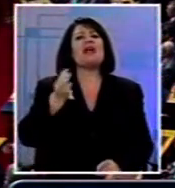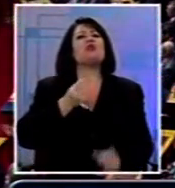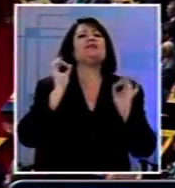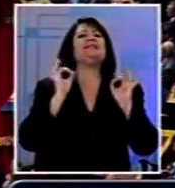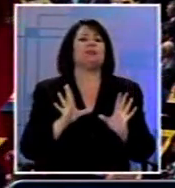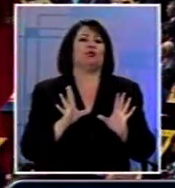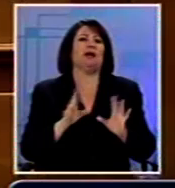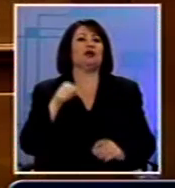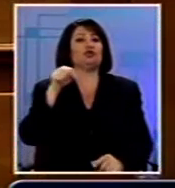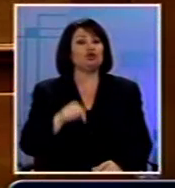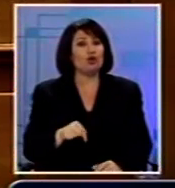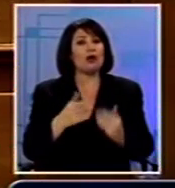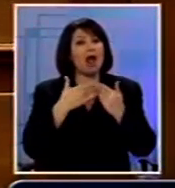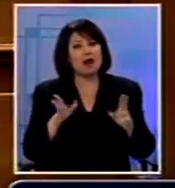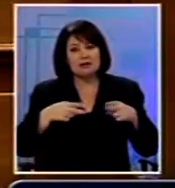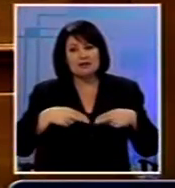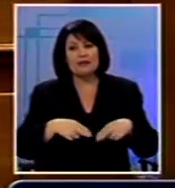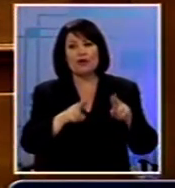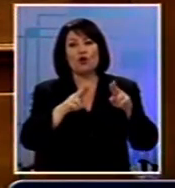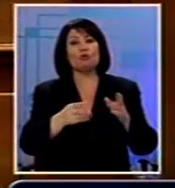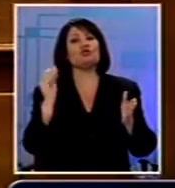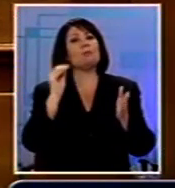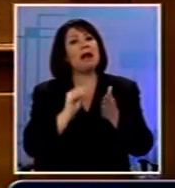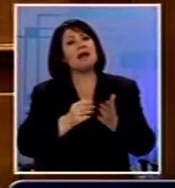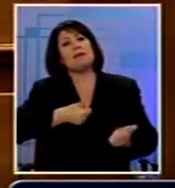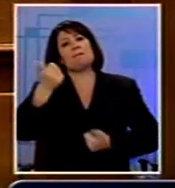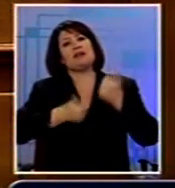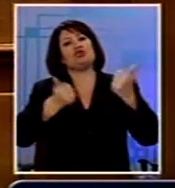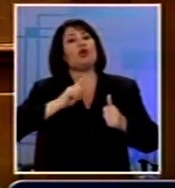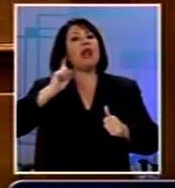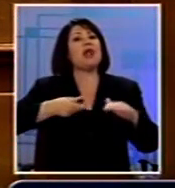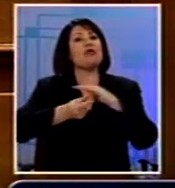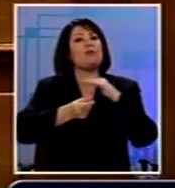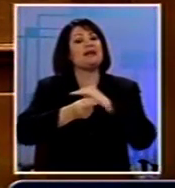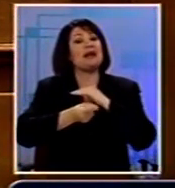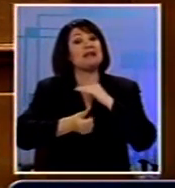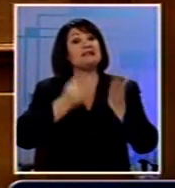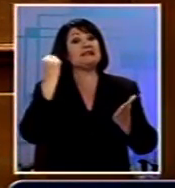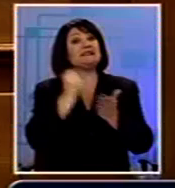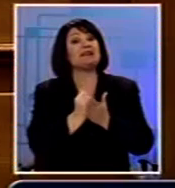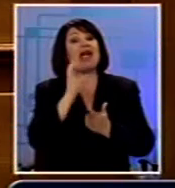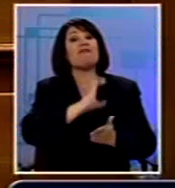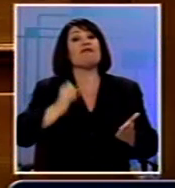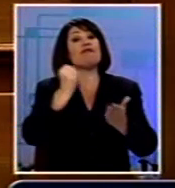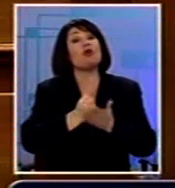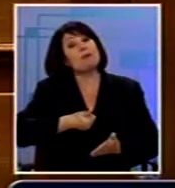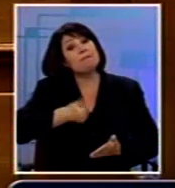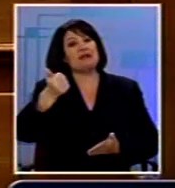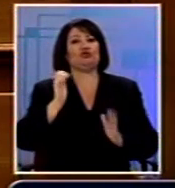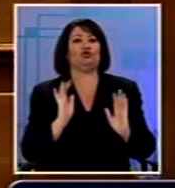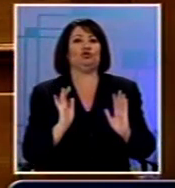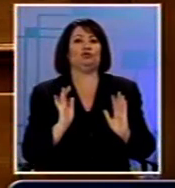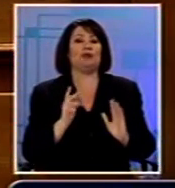αυτό. Τώρα άνοιξε ο δρόμος και για τον επαναπατρισμό των λαθρομεταναστών με σφραγίδα ευρωπαϊκή